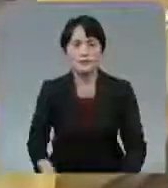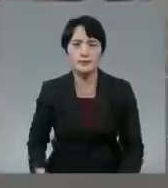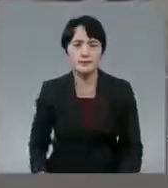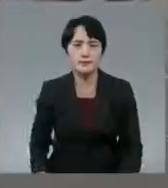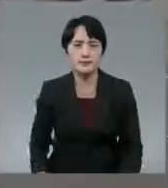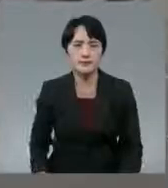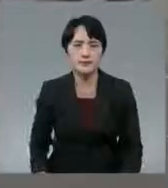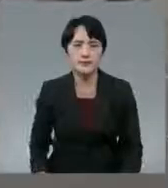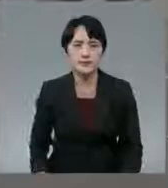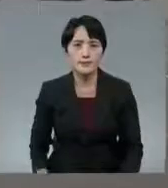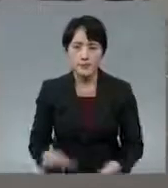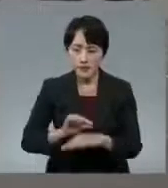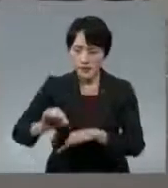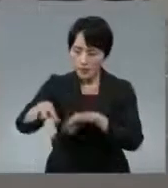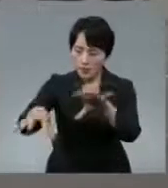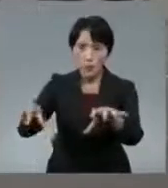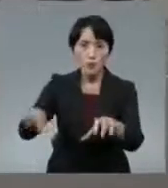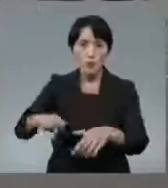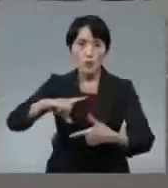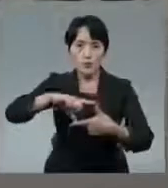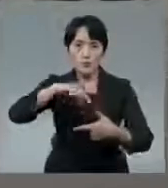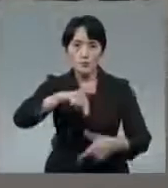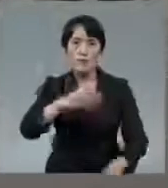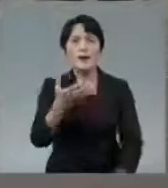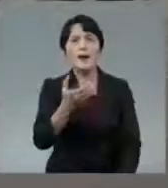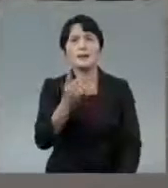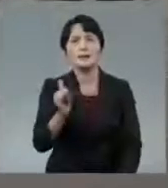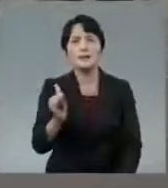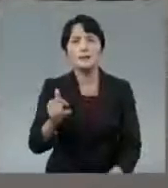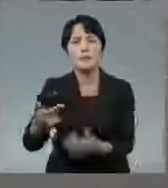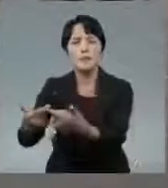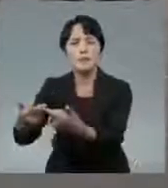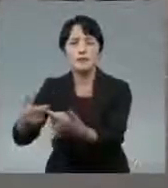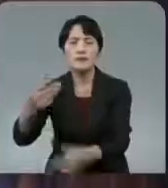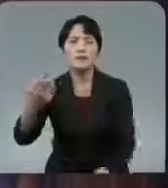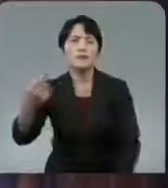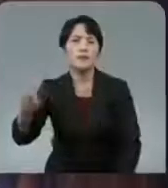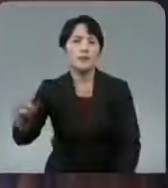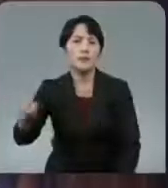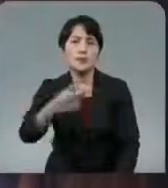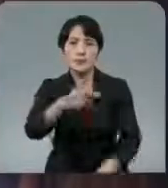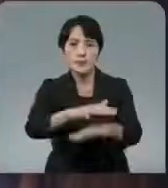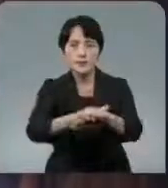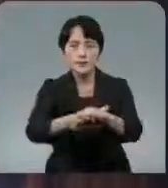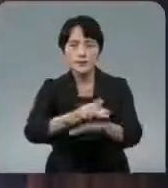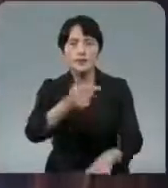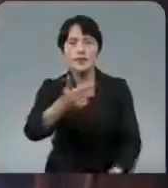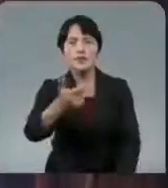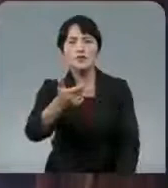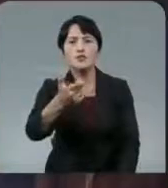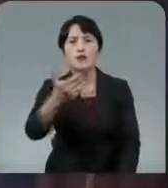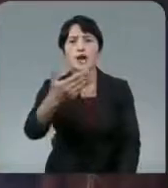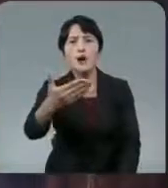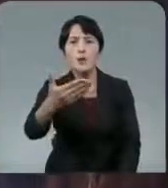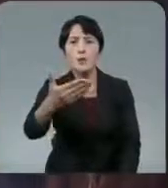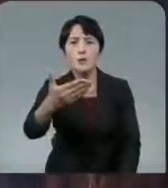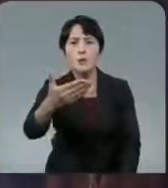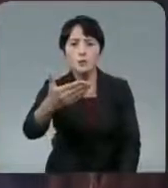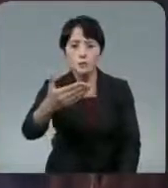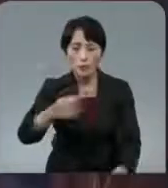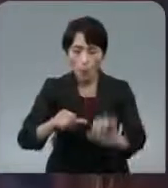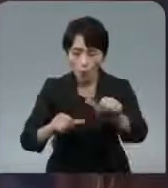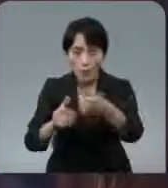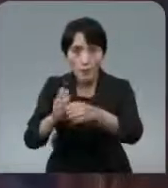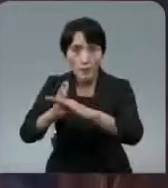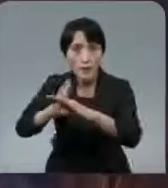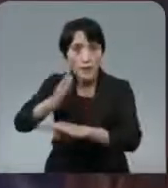zwar um über 200 nachdem am vortag ein neuer rekordstand erreicht worden war der wert lag jedoch den 23 tag in folge